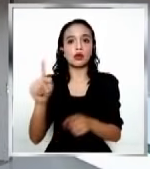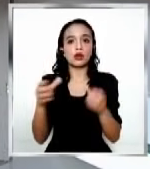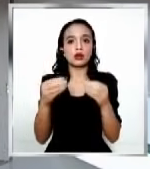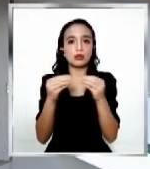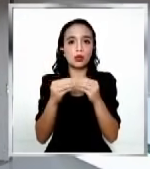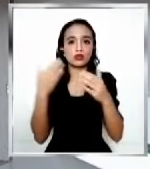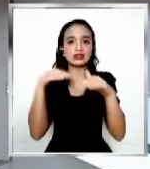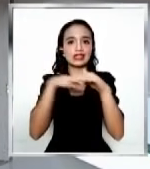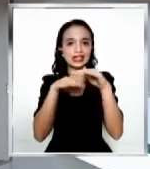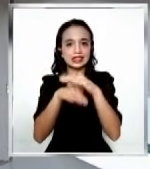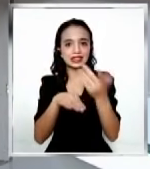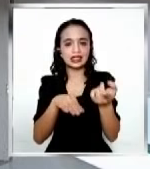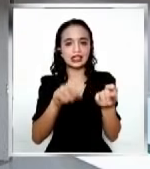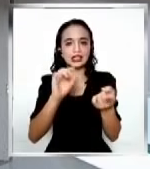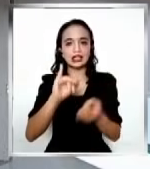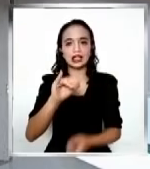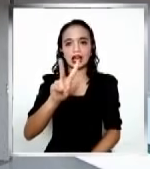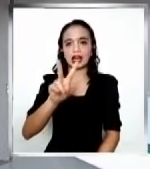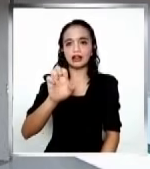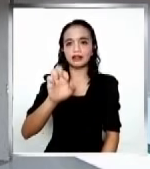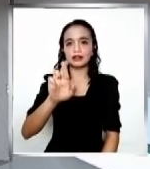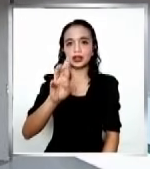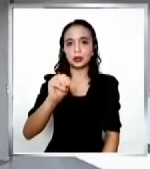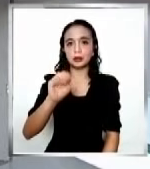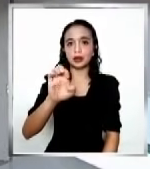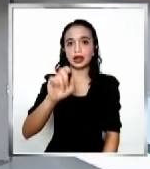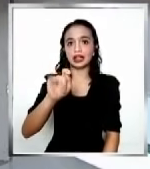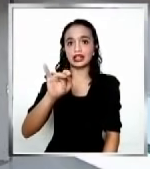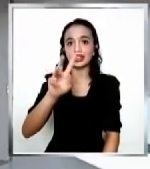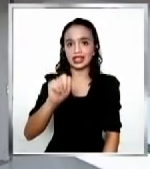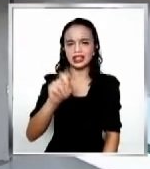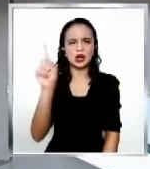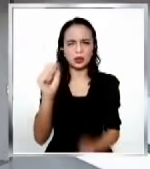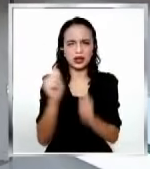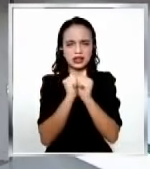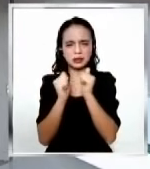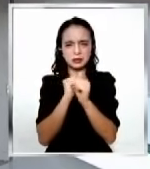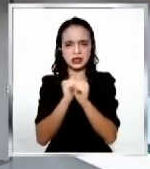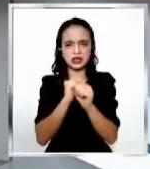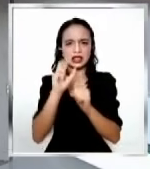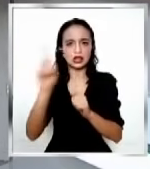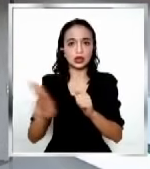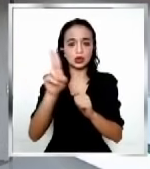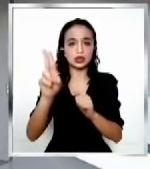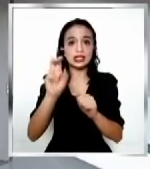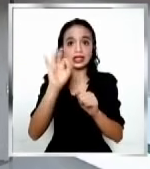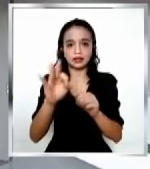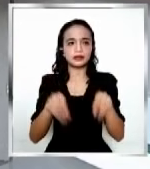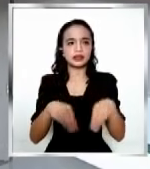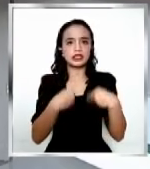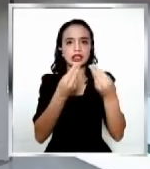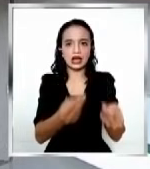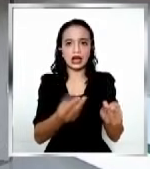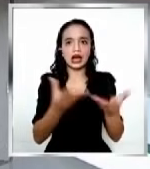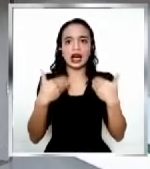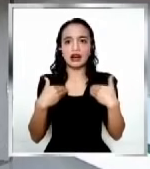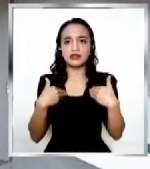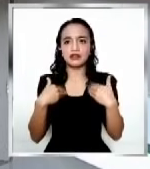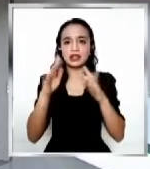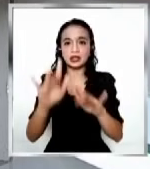laban sa COVID-19. Ang compassionate use ay ibinibigay kapag ang tao ay may malubhang sakit gaya ng